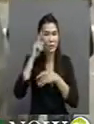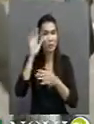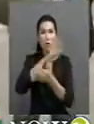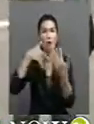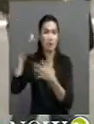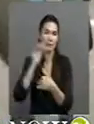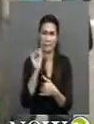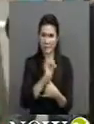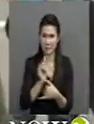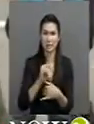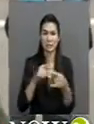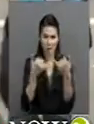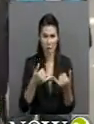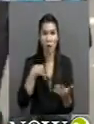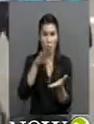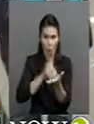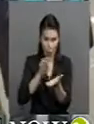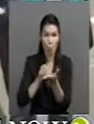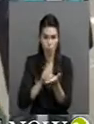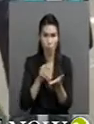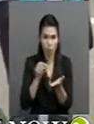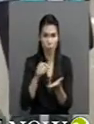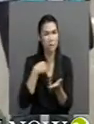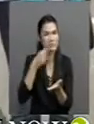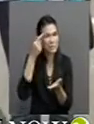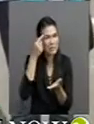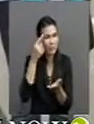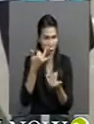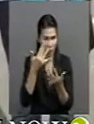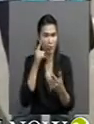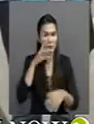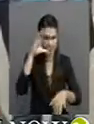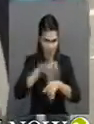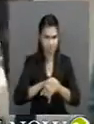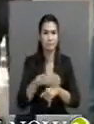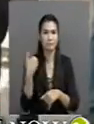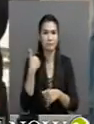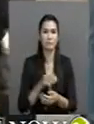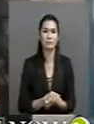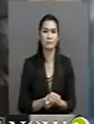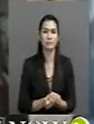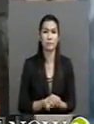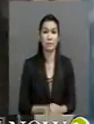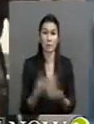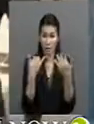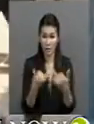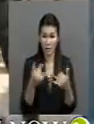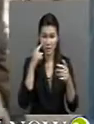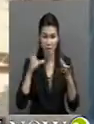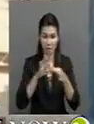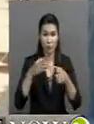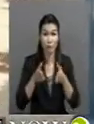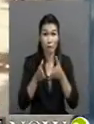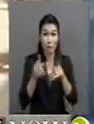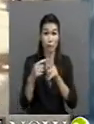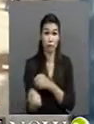างประเทศนะครับตอนนี้กำลังรวบรวมข้อมูลทั้งหมดแล้วก็คาดว่าจะมีการออกหมายจับเร็วๆนี้ครับ ค่ะส่วนข้อมูลจากฝ่ายความมั่นคงนะ